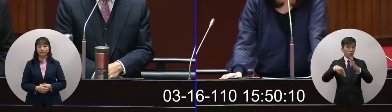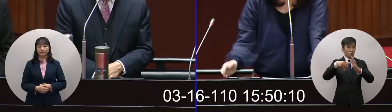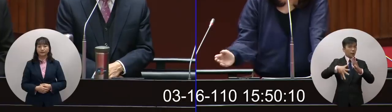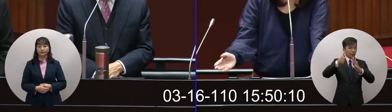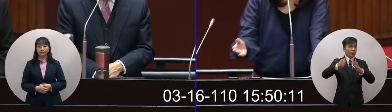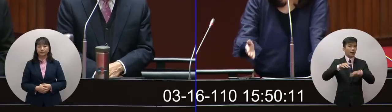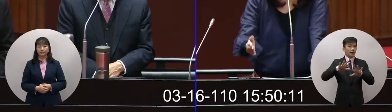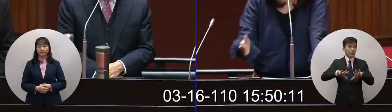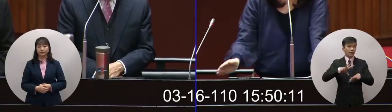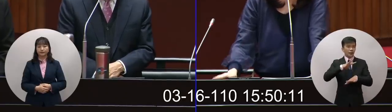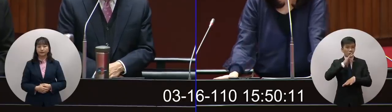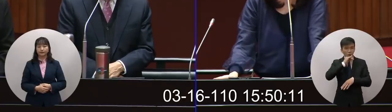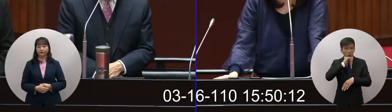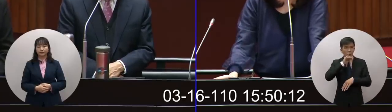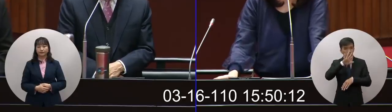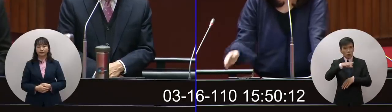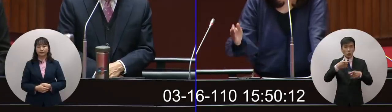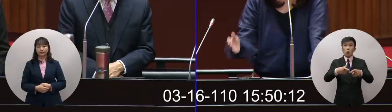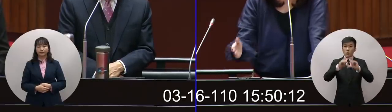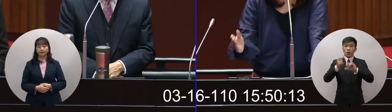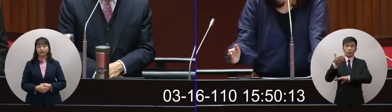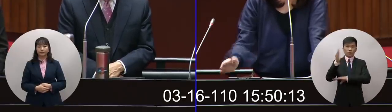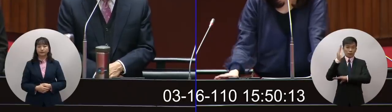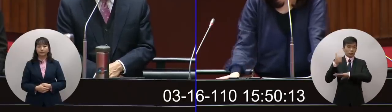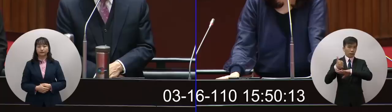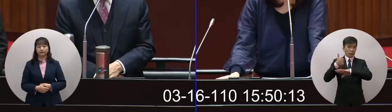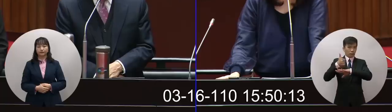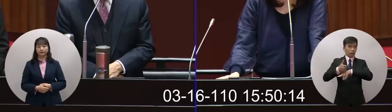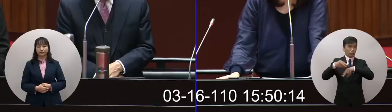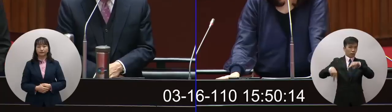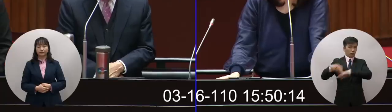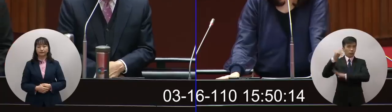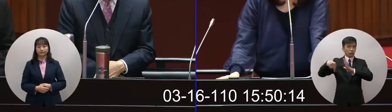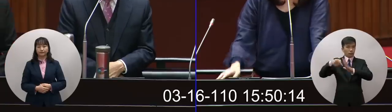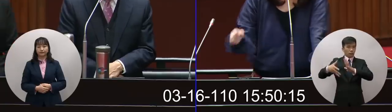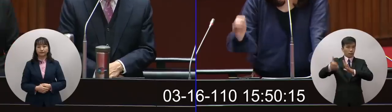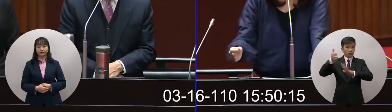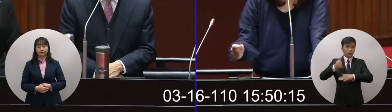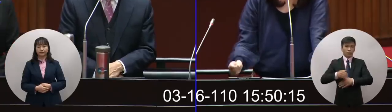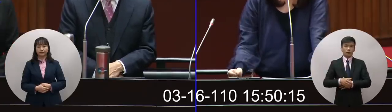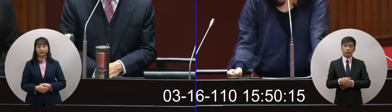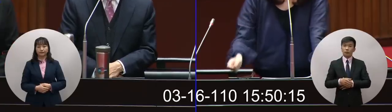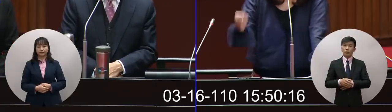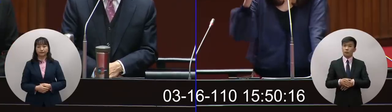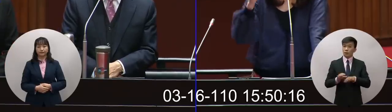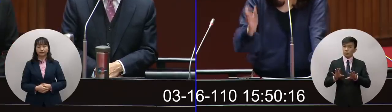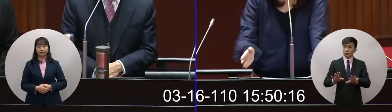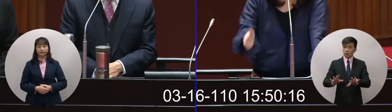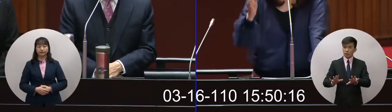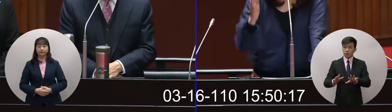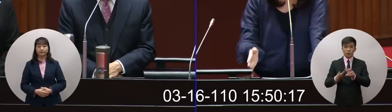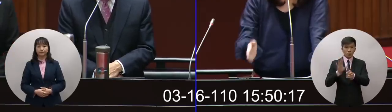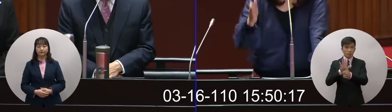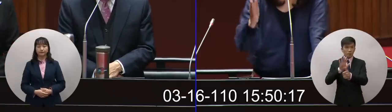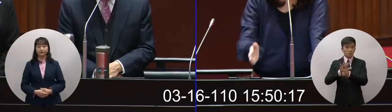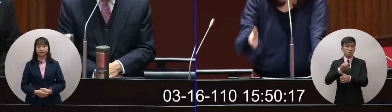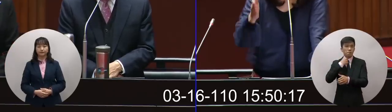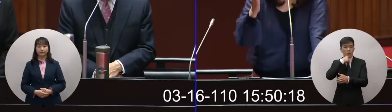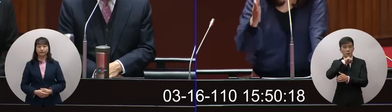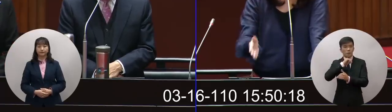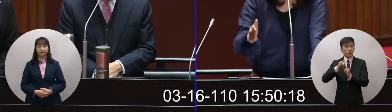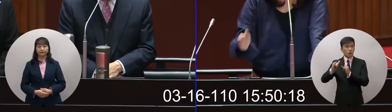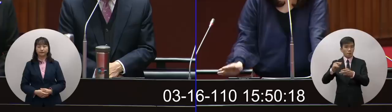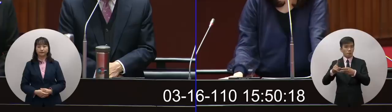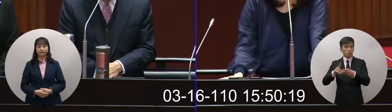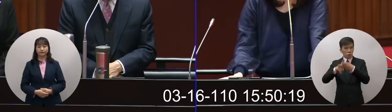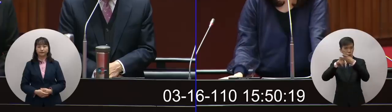纪重新回到政坛担任最高的行政首长，在这个时刻为台湾的民主立下一